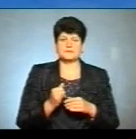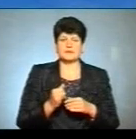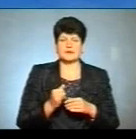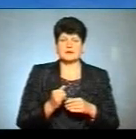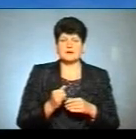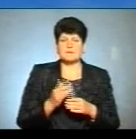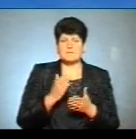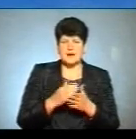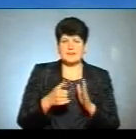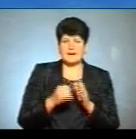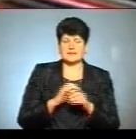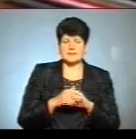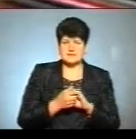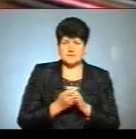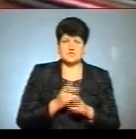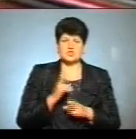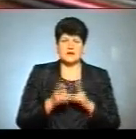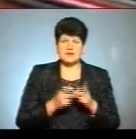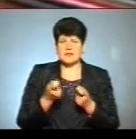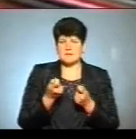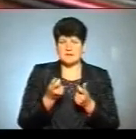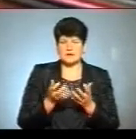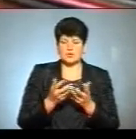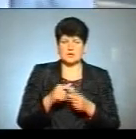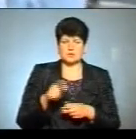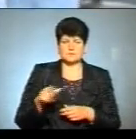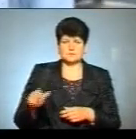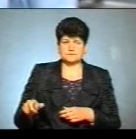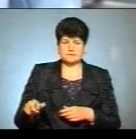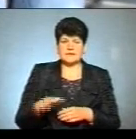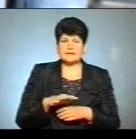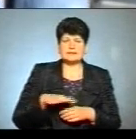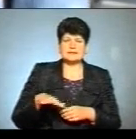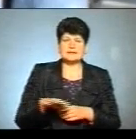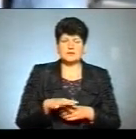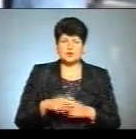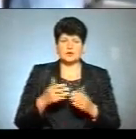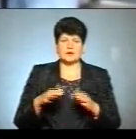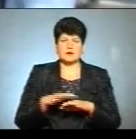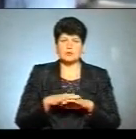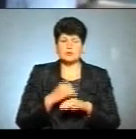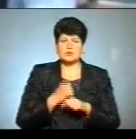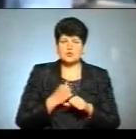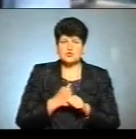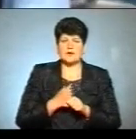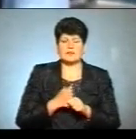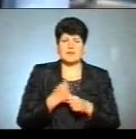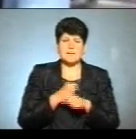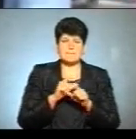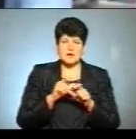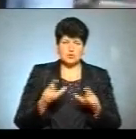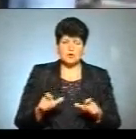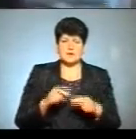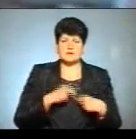Мали антисептики, скаржилися на малу кількість покупців. На території критого ринку працювали лабораторії,